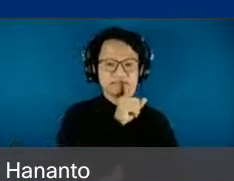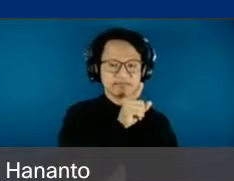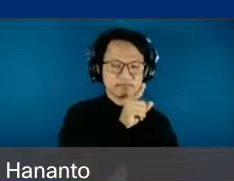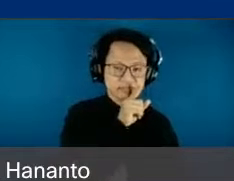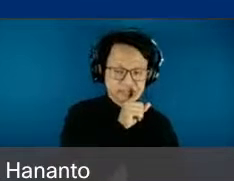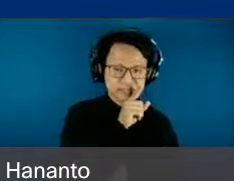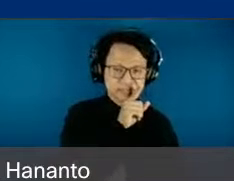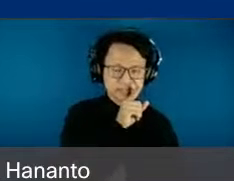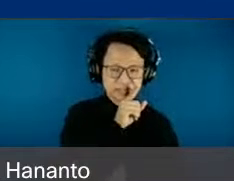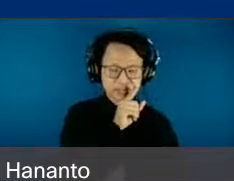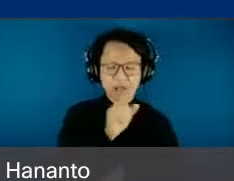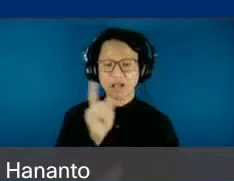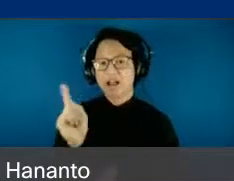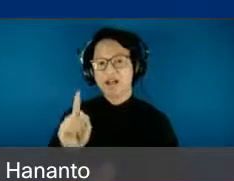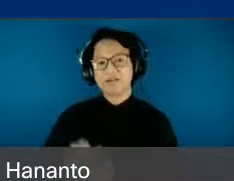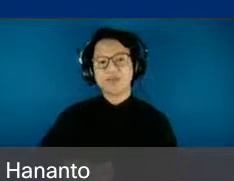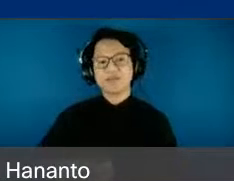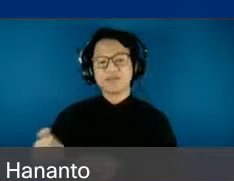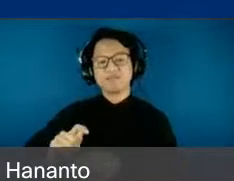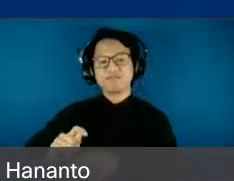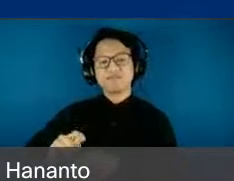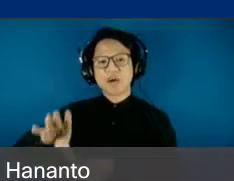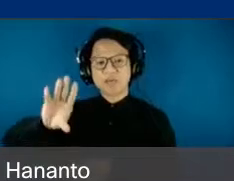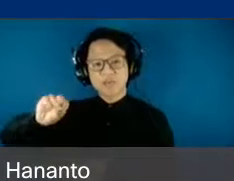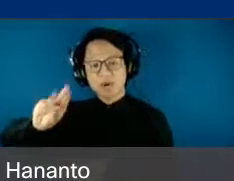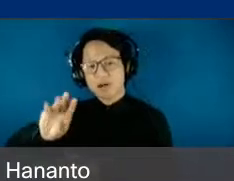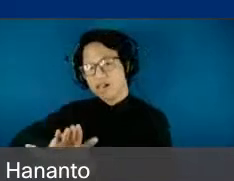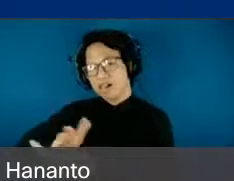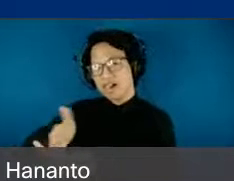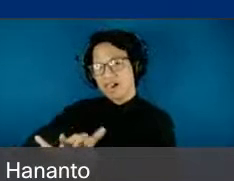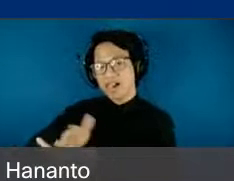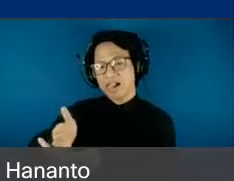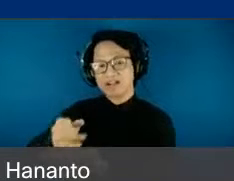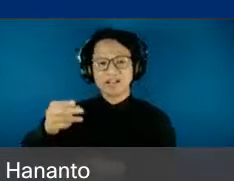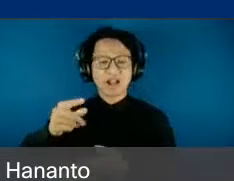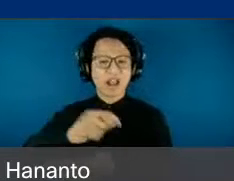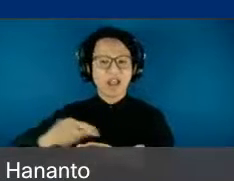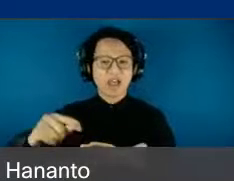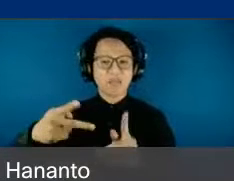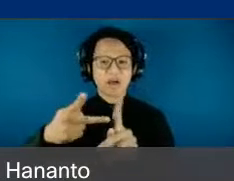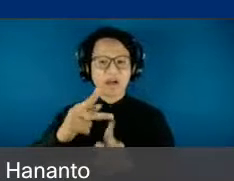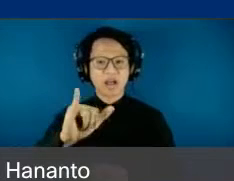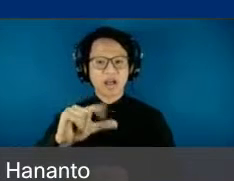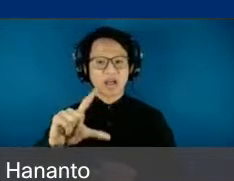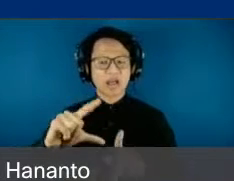kemudian akan diterjemahkan oleh Mbak Hilda. Jadi ini untuk Mbak Sri